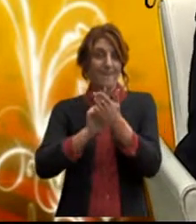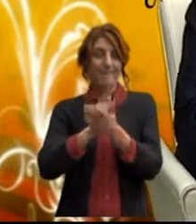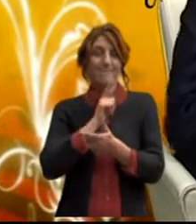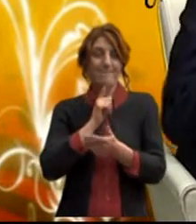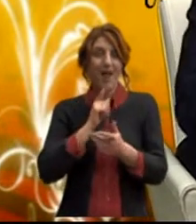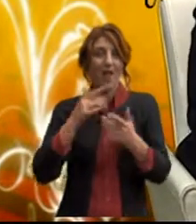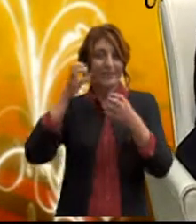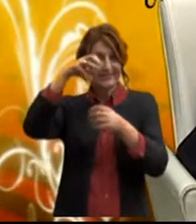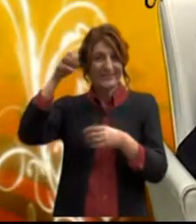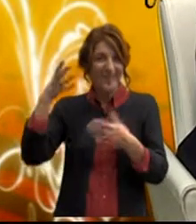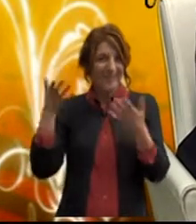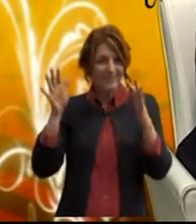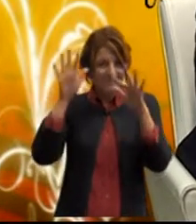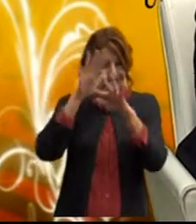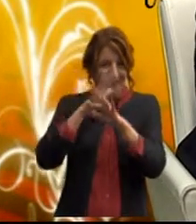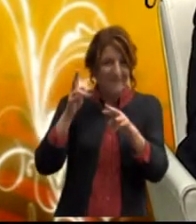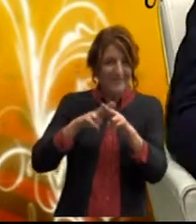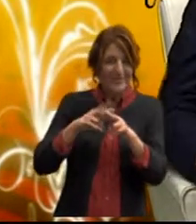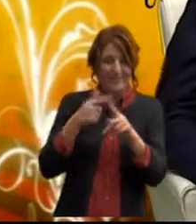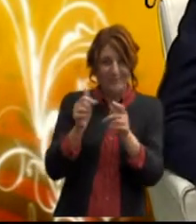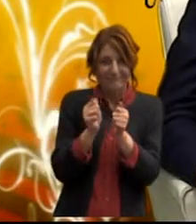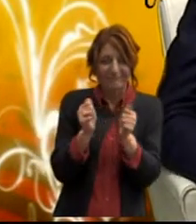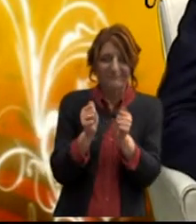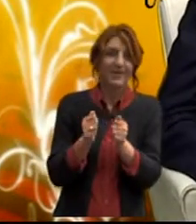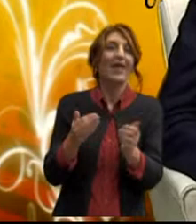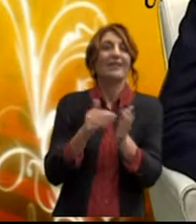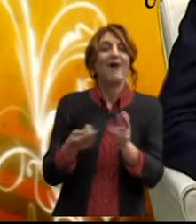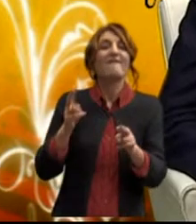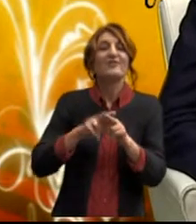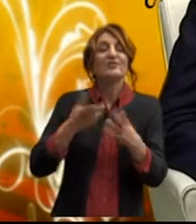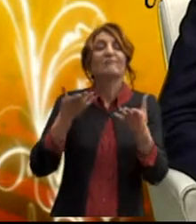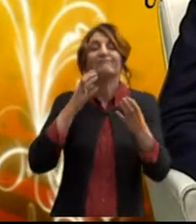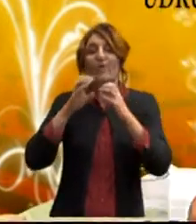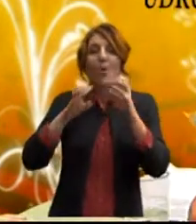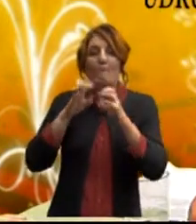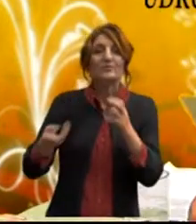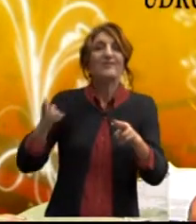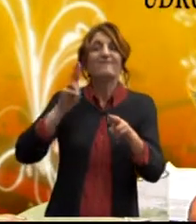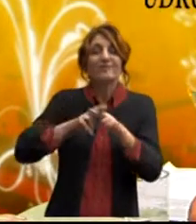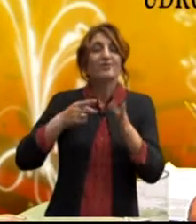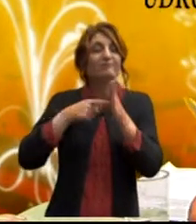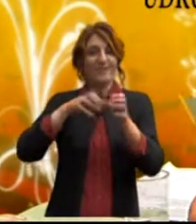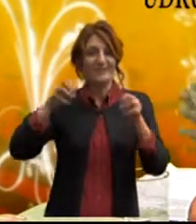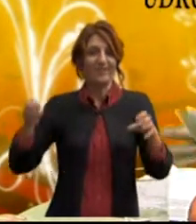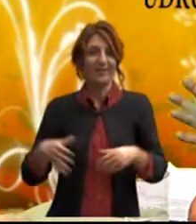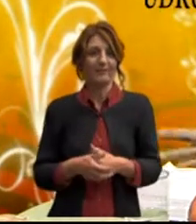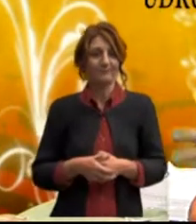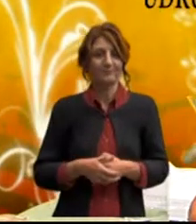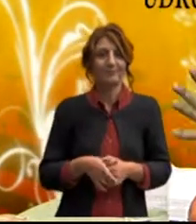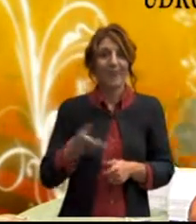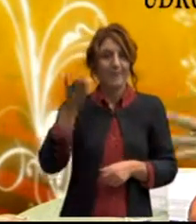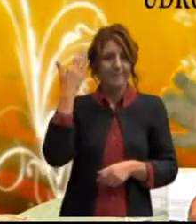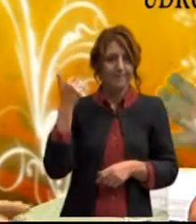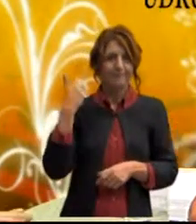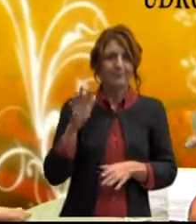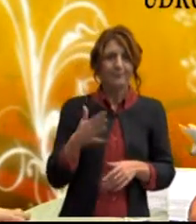svjetla ljubavi, malo kvalitetniji komunikacija i svima će nam biti bolje. Da. Ja sam vas imala pred 5,5 godina u ovoj emisiji,